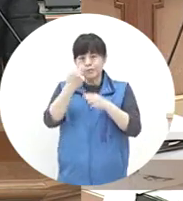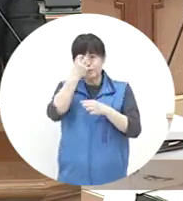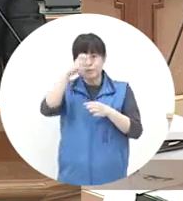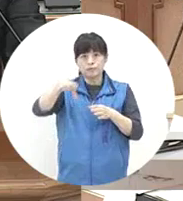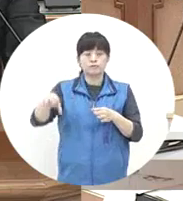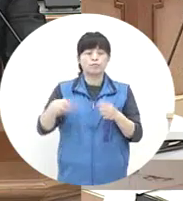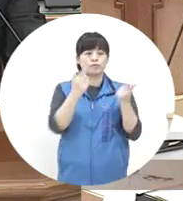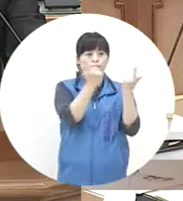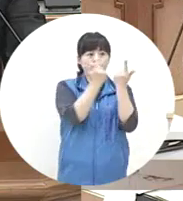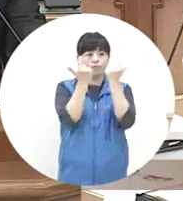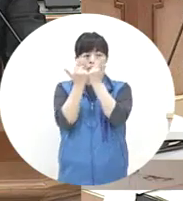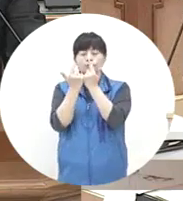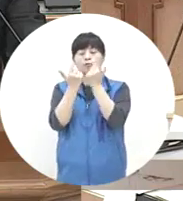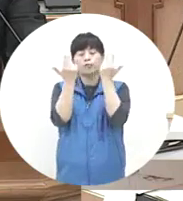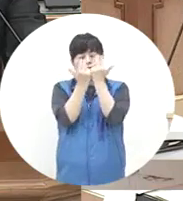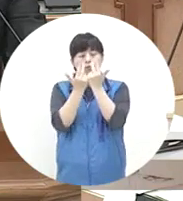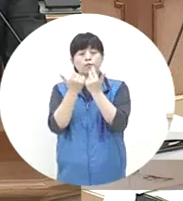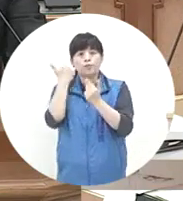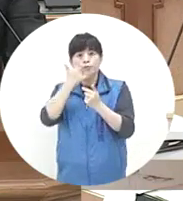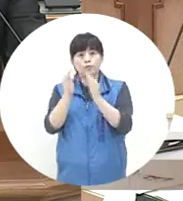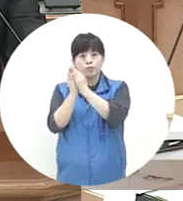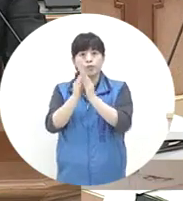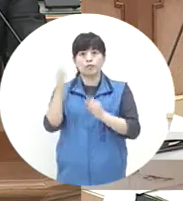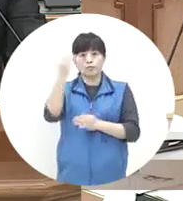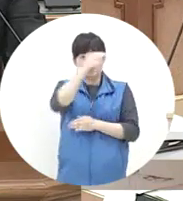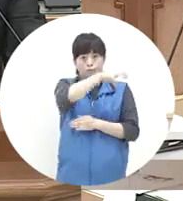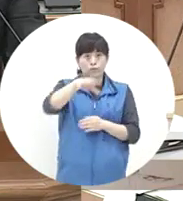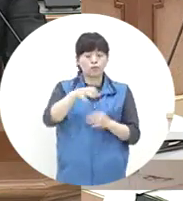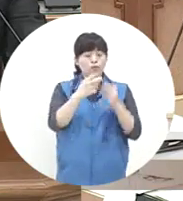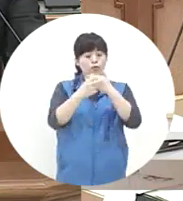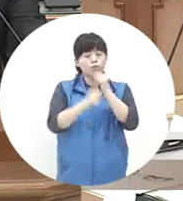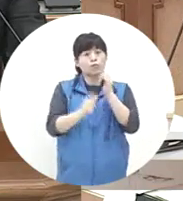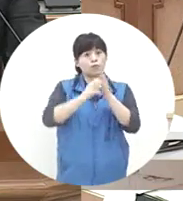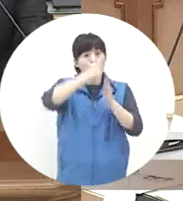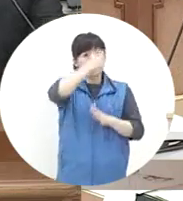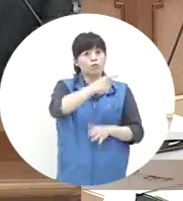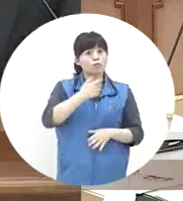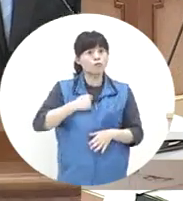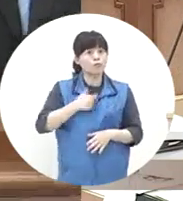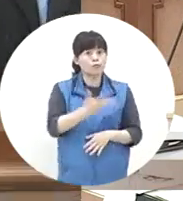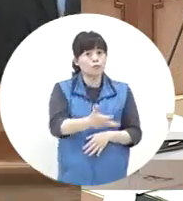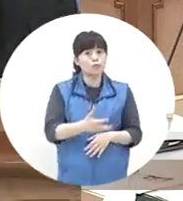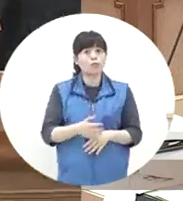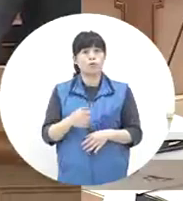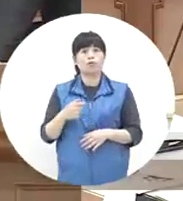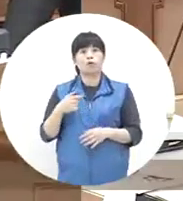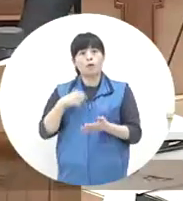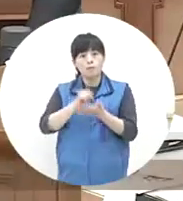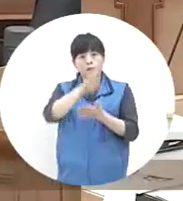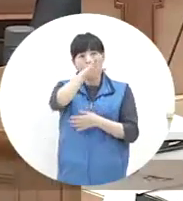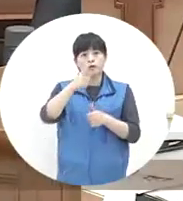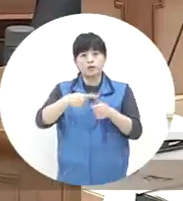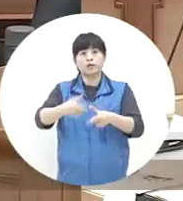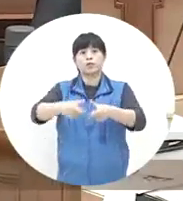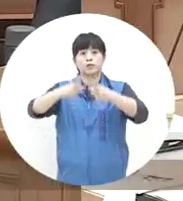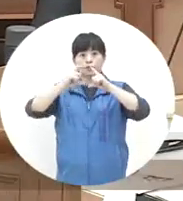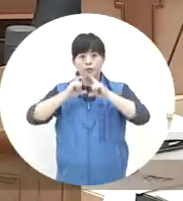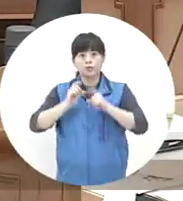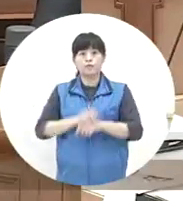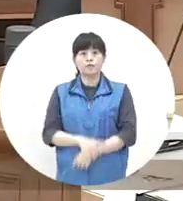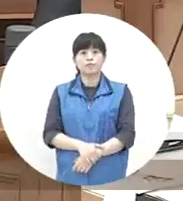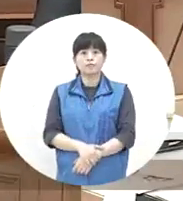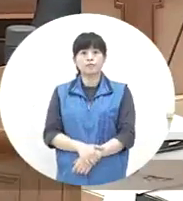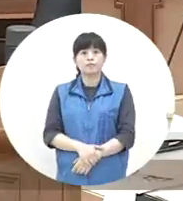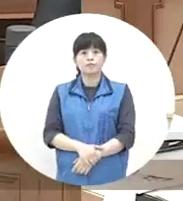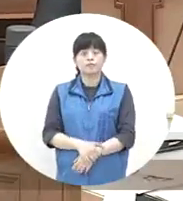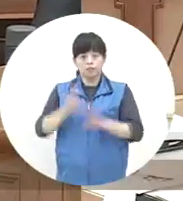个地方，请问卫生局局长知不知道？ 跟议座报告， 知不知道？ 这个我们先回到前面， 有没有？知不知道？